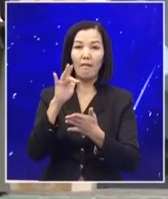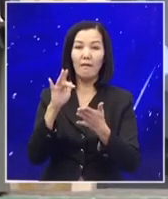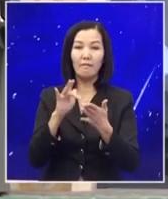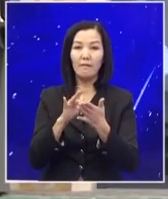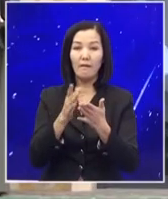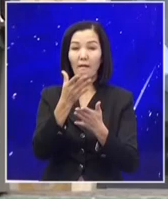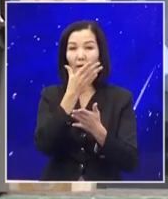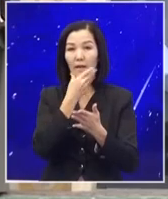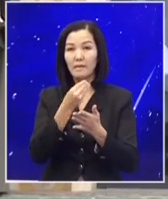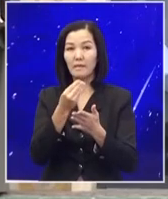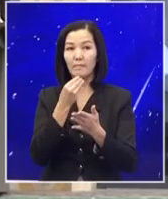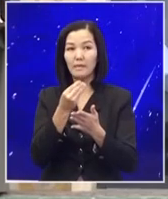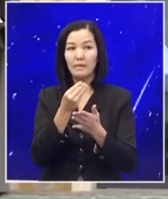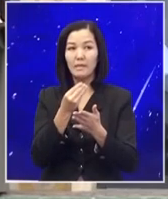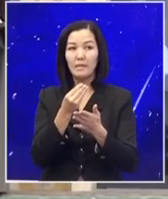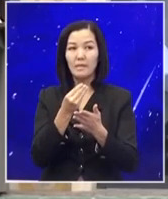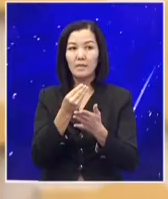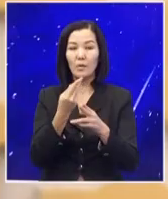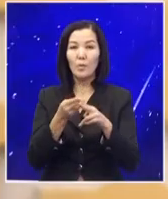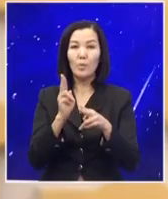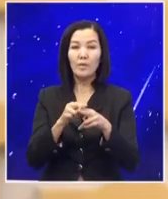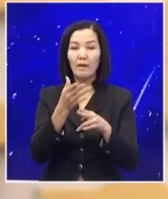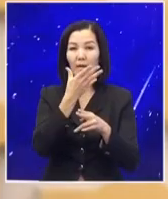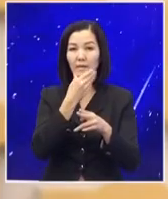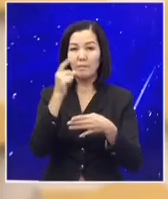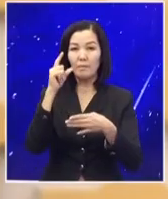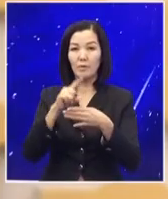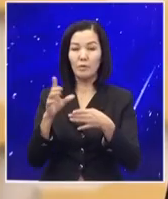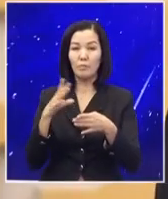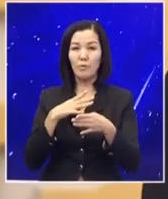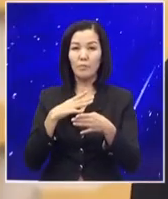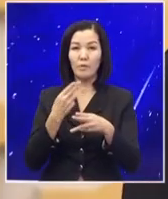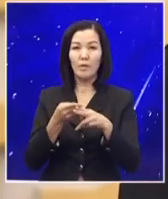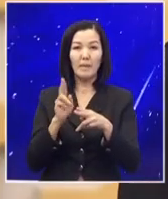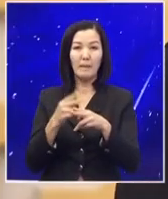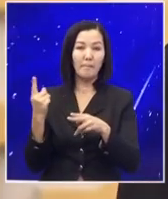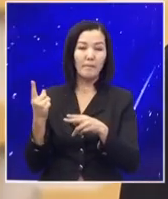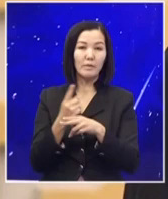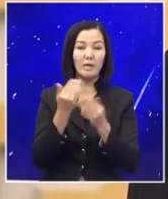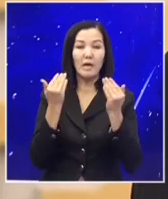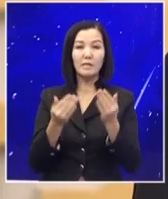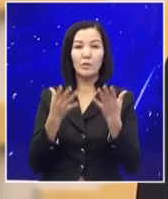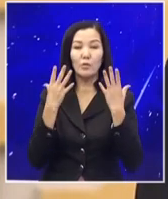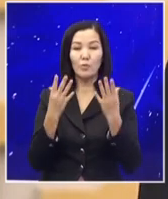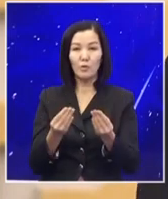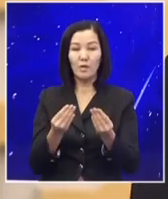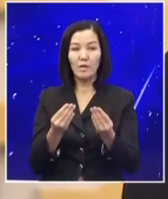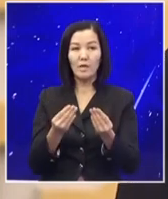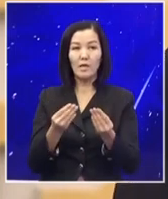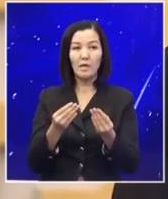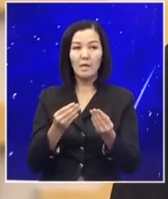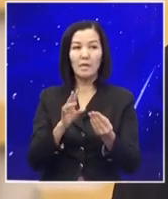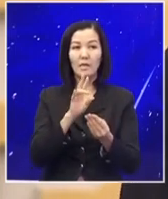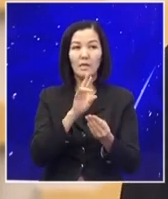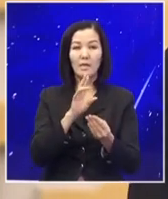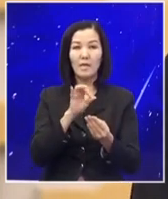қаланың көркінде қалай биікке көтеріп тұр. Ең бірінші осы жерге қазіргі кезде мынау